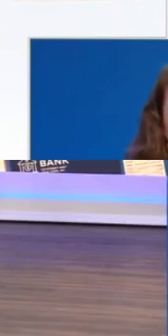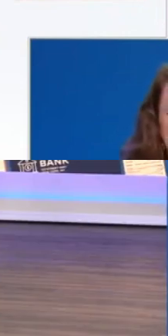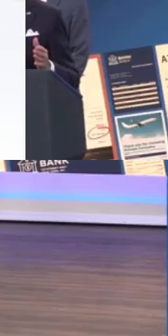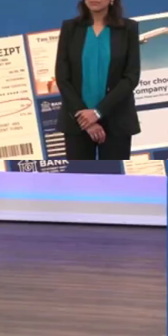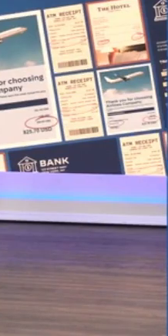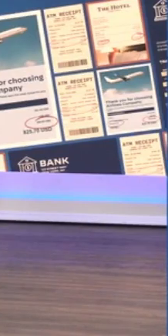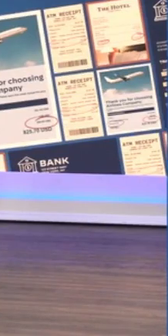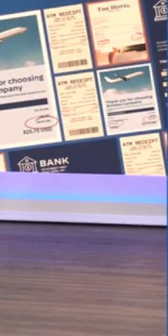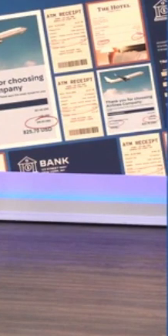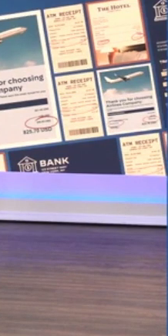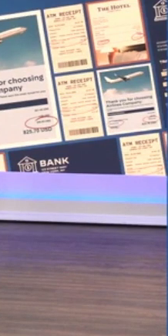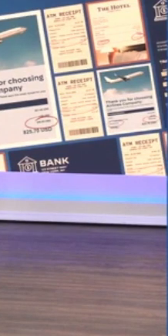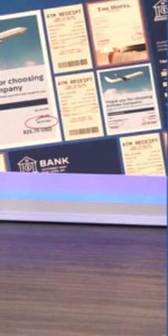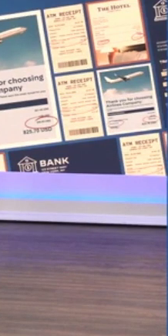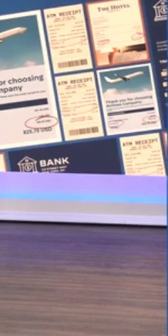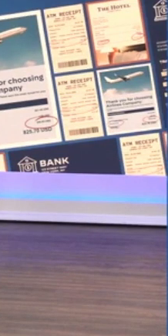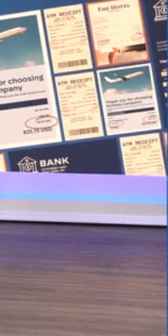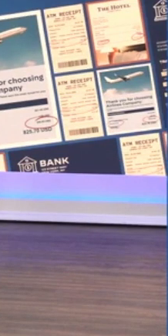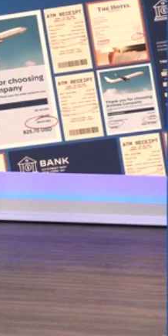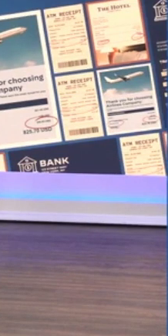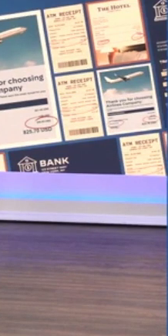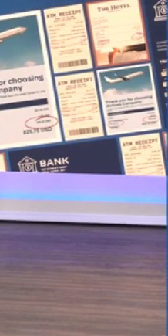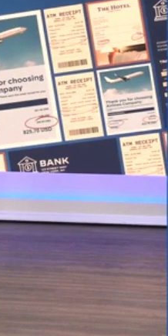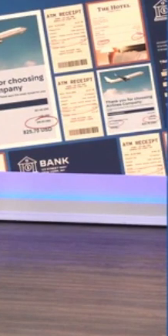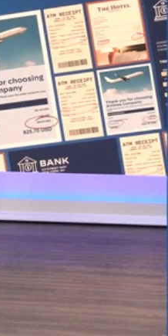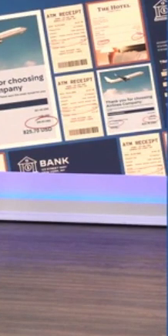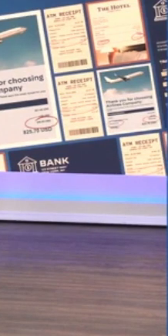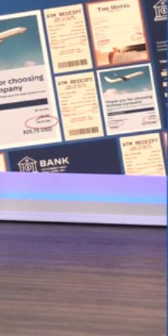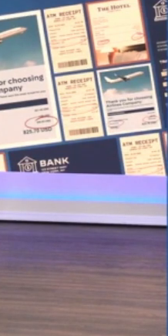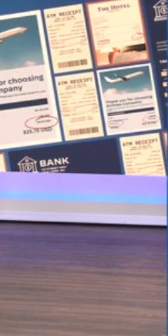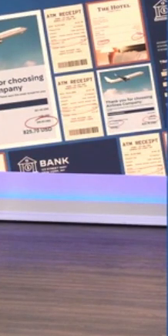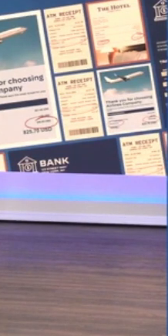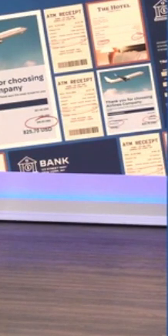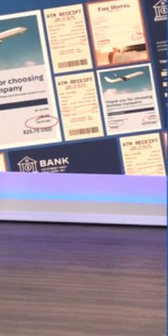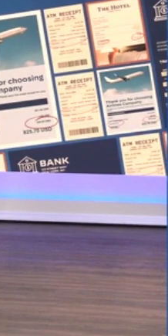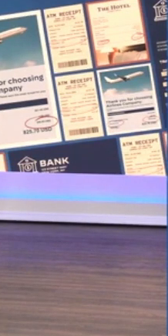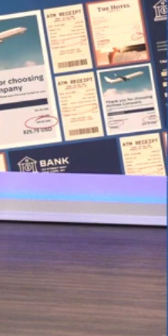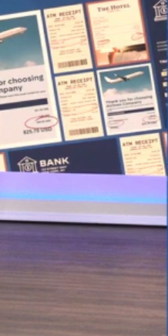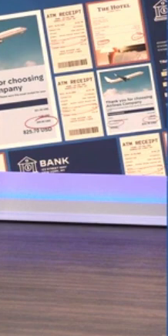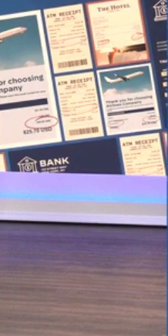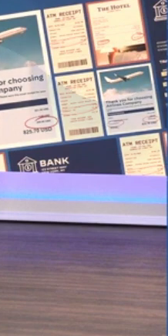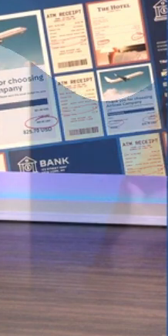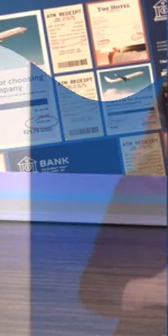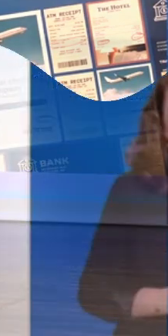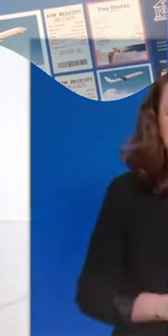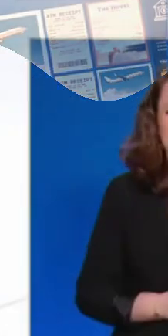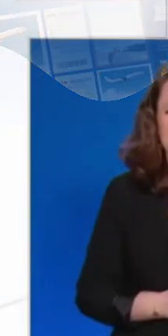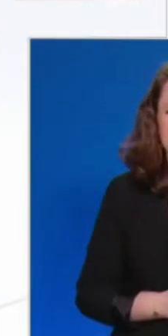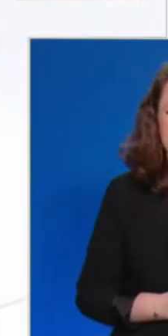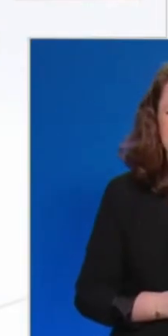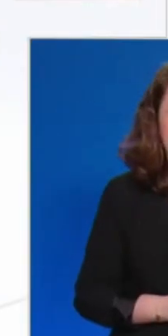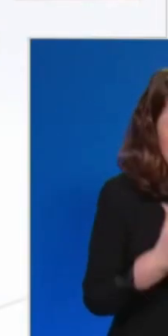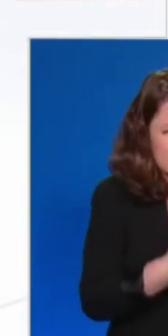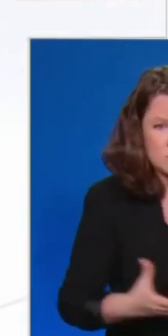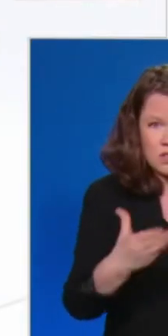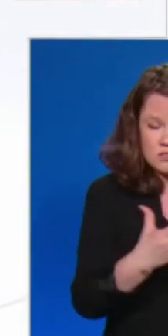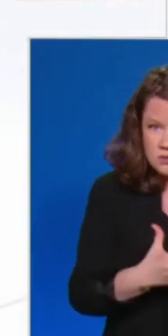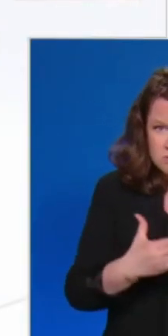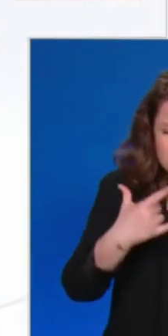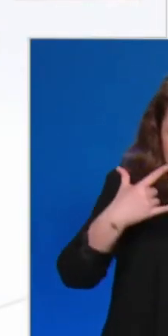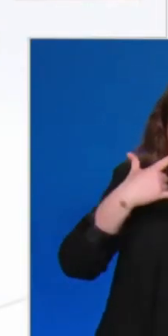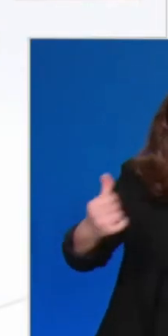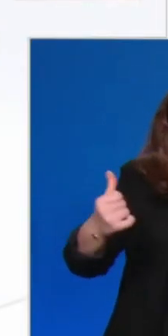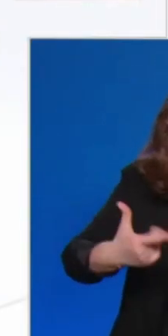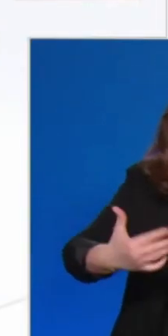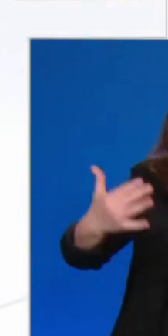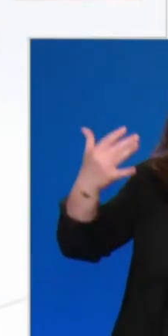Zırhlı araçlar ve ağır silahlı birimler sokağa indi. Alenen savaş ilanı yapıldı. Değerli izleyenler,